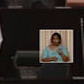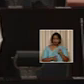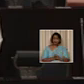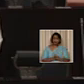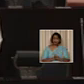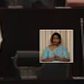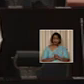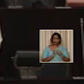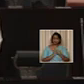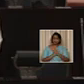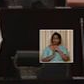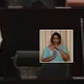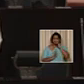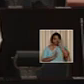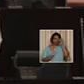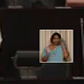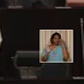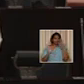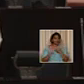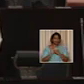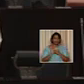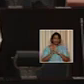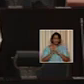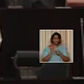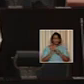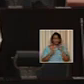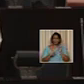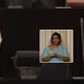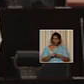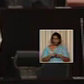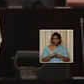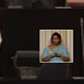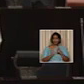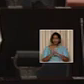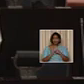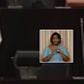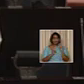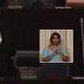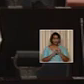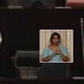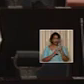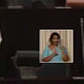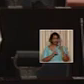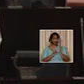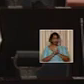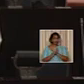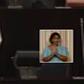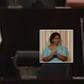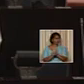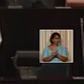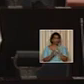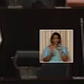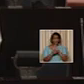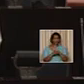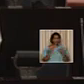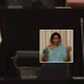गारु कथानायक ओ सिद्धिये एस टी एफ एक प्रभु आरक्षक व्यापोट के अतुल